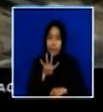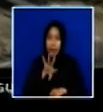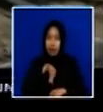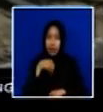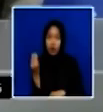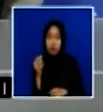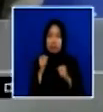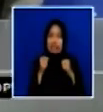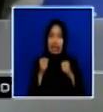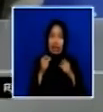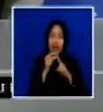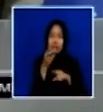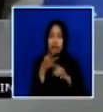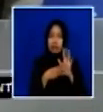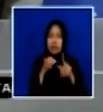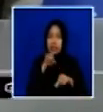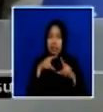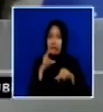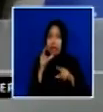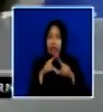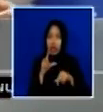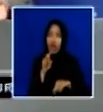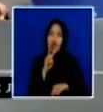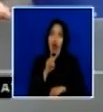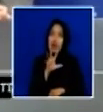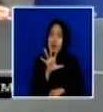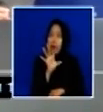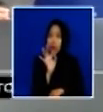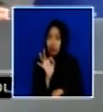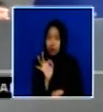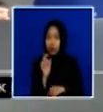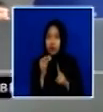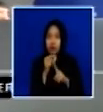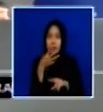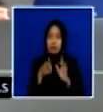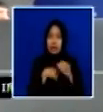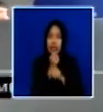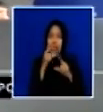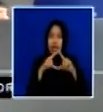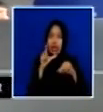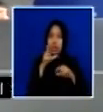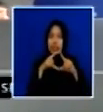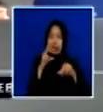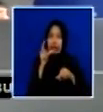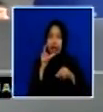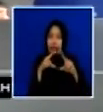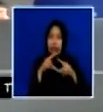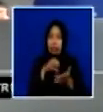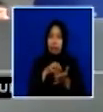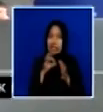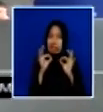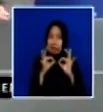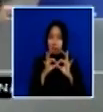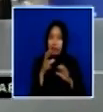penjara Hai gitar 250 orang pengacara di Kabupaten Jember mengikuti vaksinasi covert